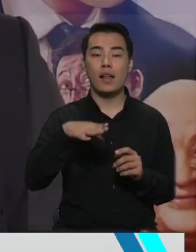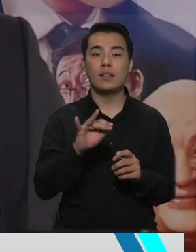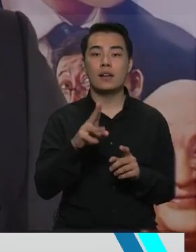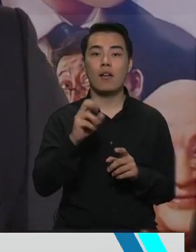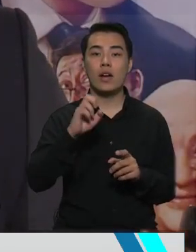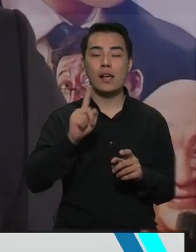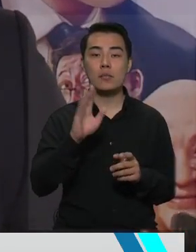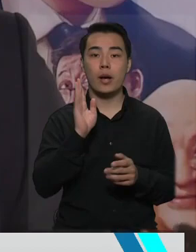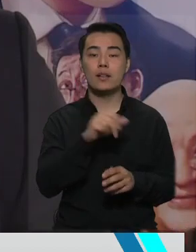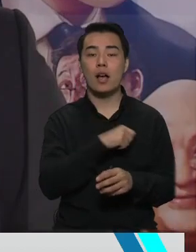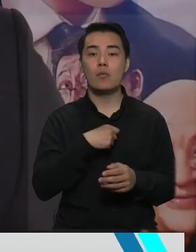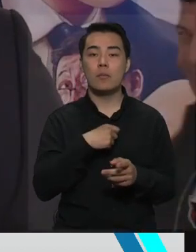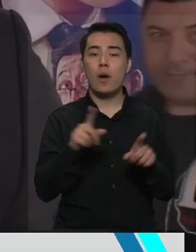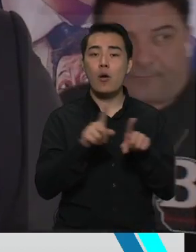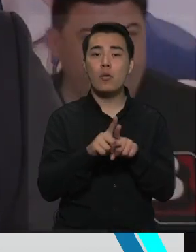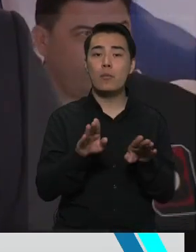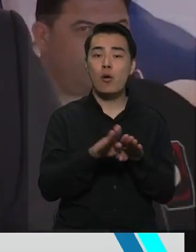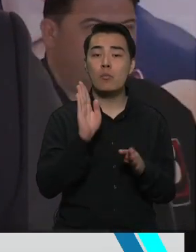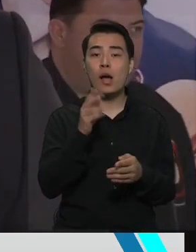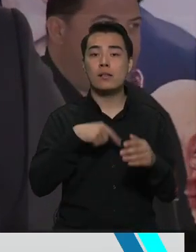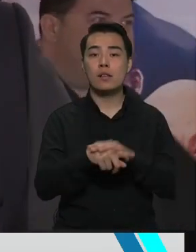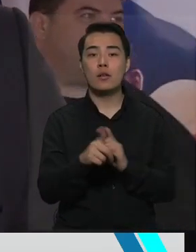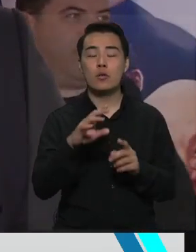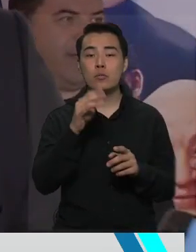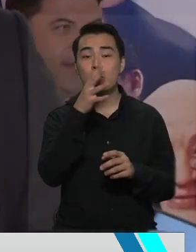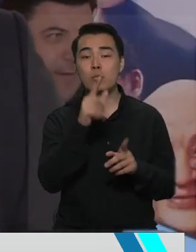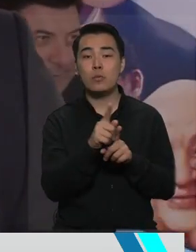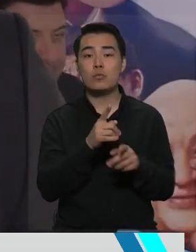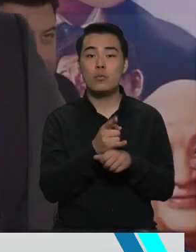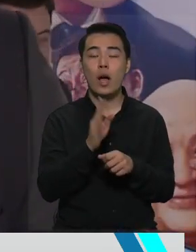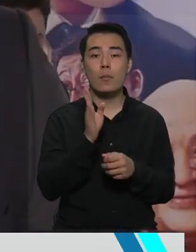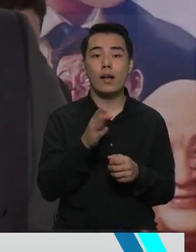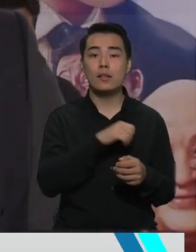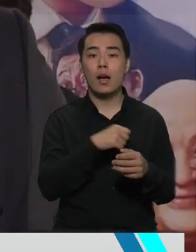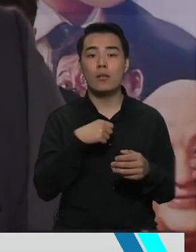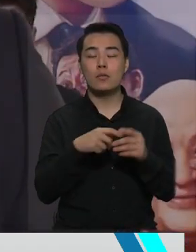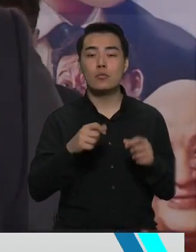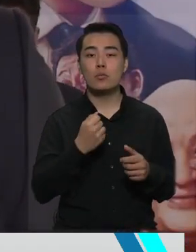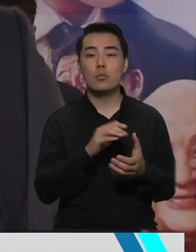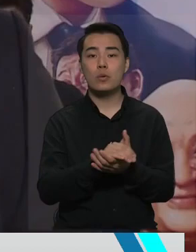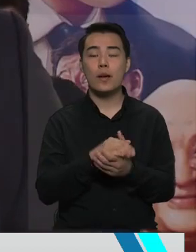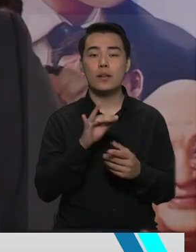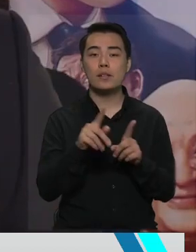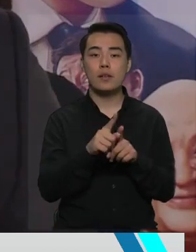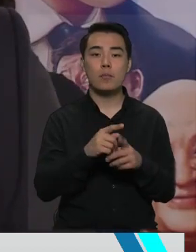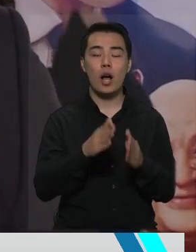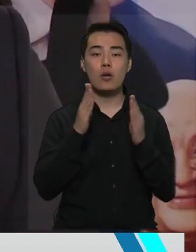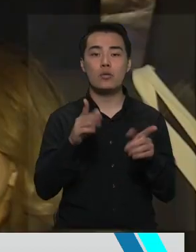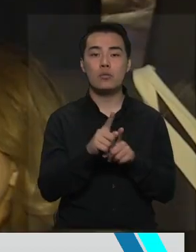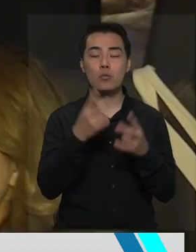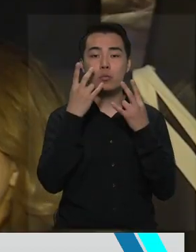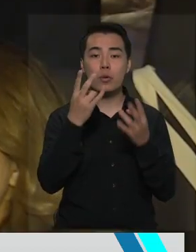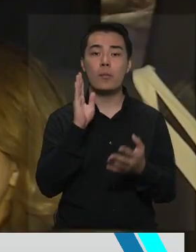но мы очень похожи с семейными ценностями юмором традициями дружбой застольями и большой душой